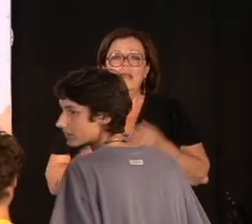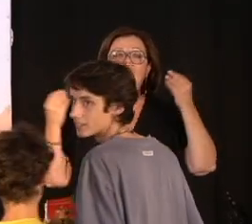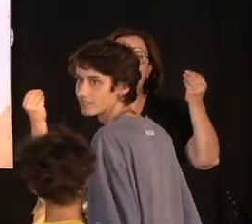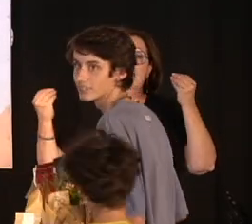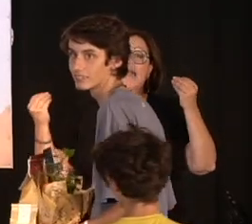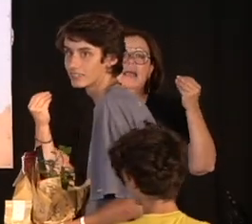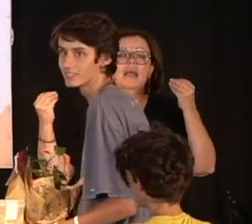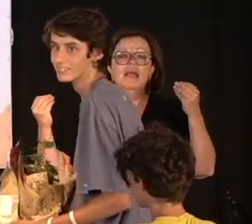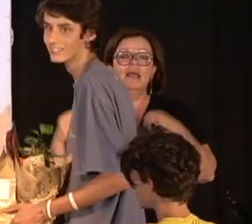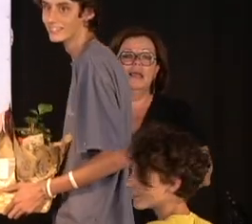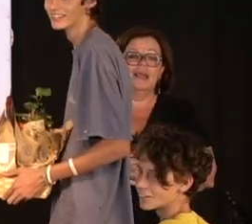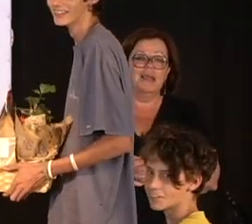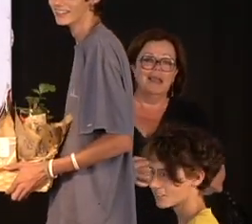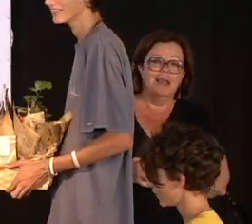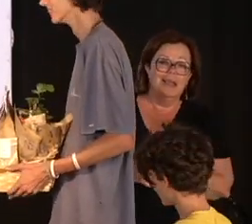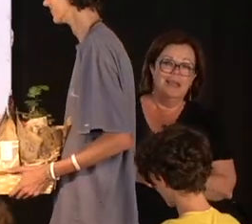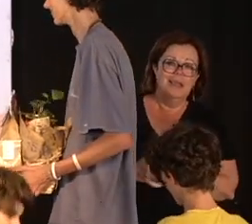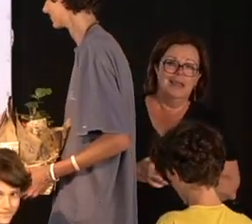Sophie, elle est où?